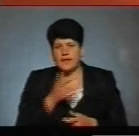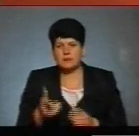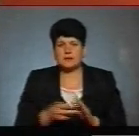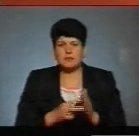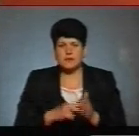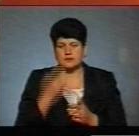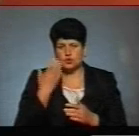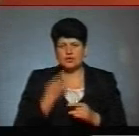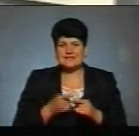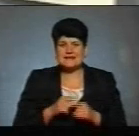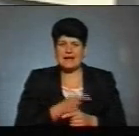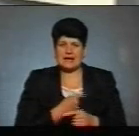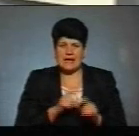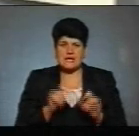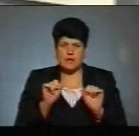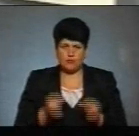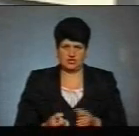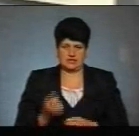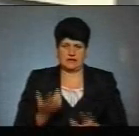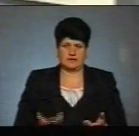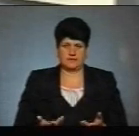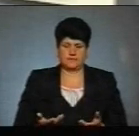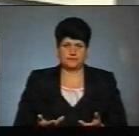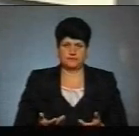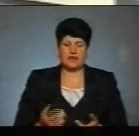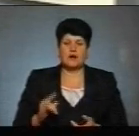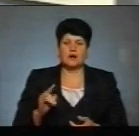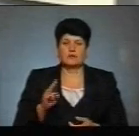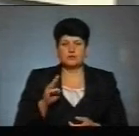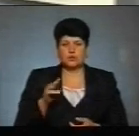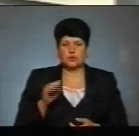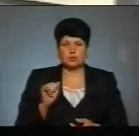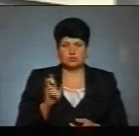може ця лікарня з'явитися? Тернопільський фтизіопульмологічний центр,